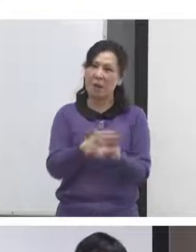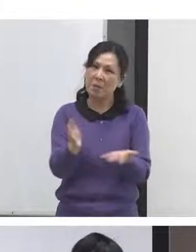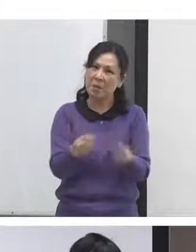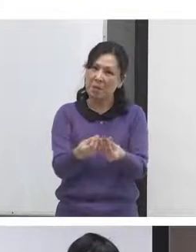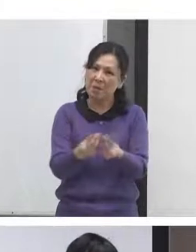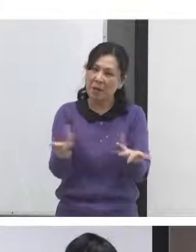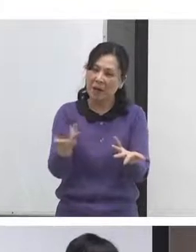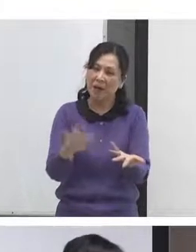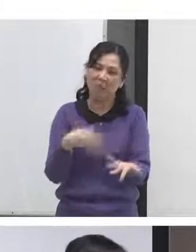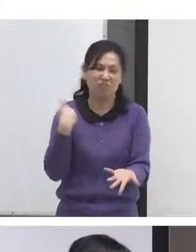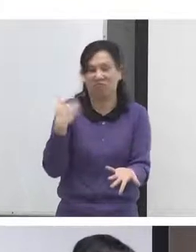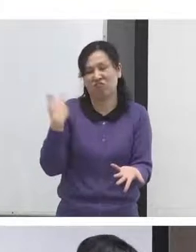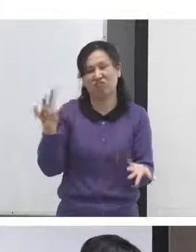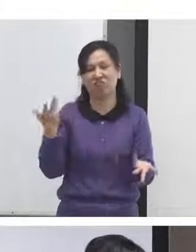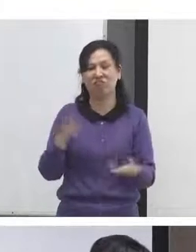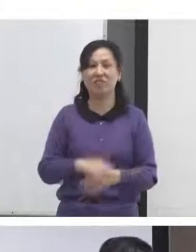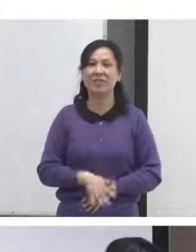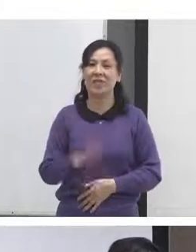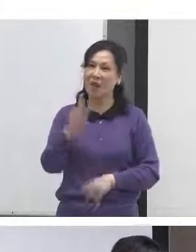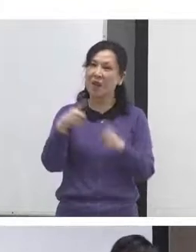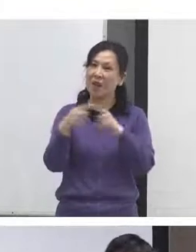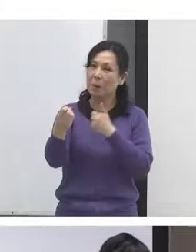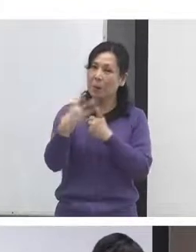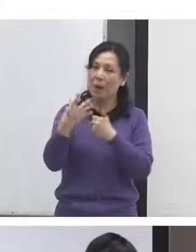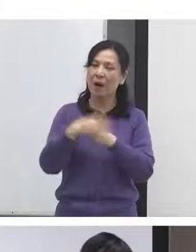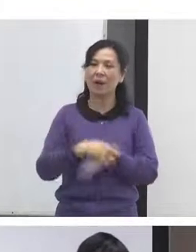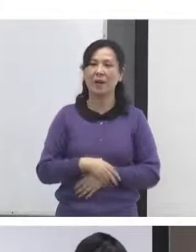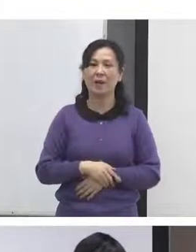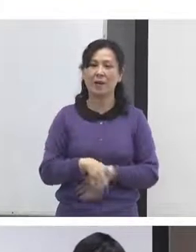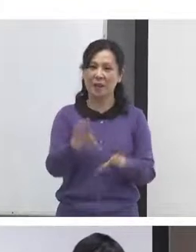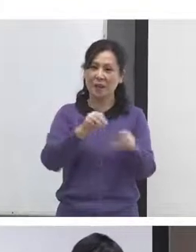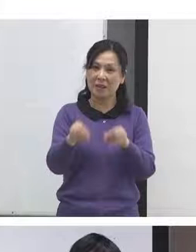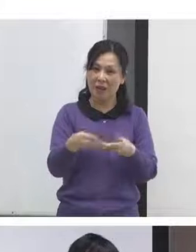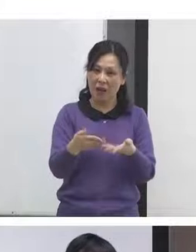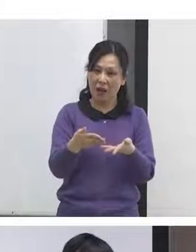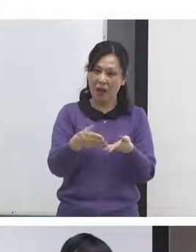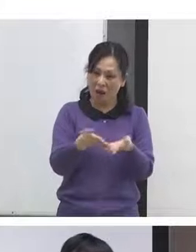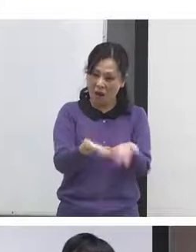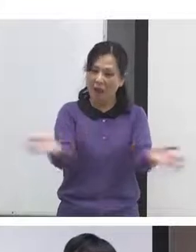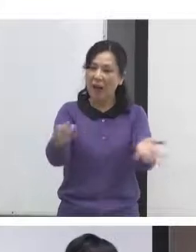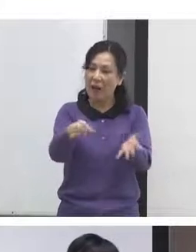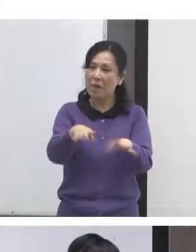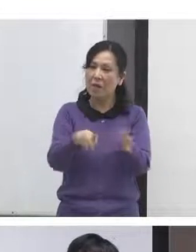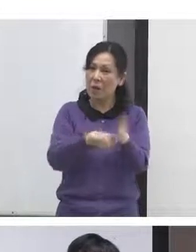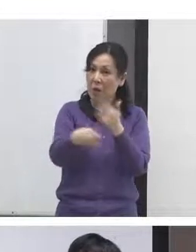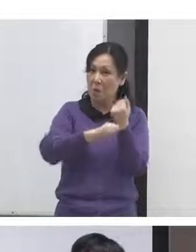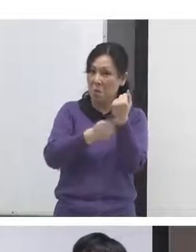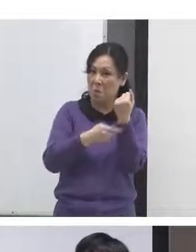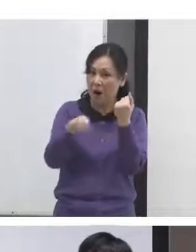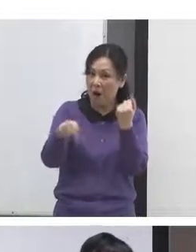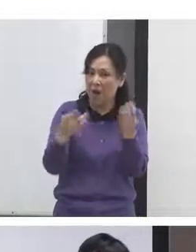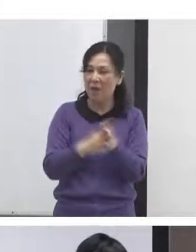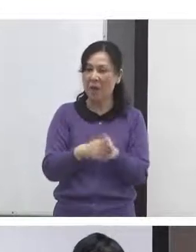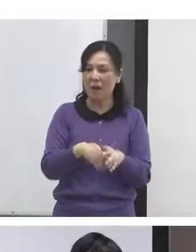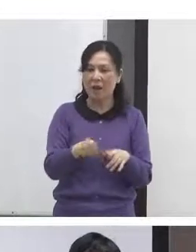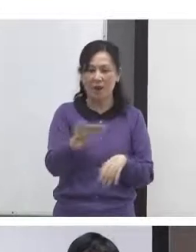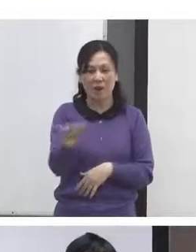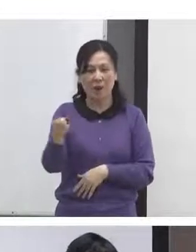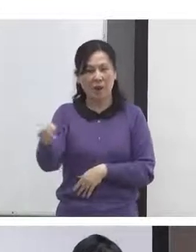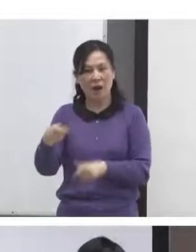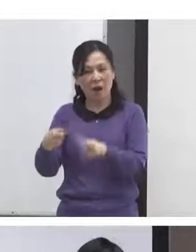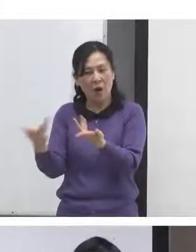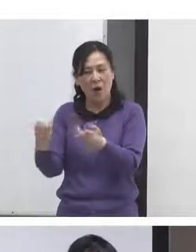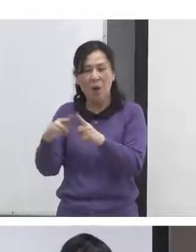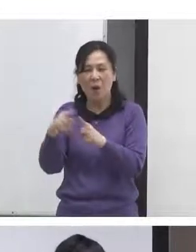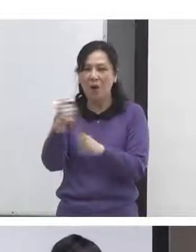许就很多人提了一个解法，是说开放资料专法能不能解决这个问题？就是让公务人员自己不用那么担心，说他的错误，他因